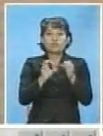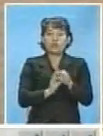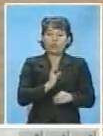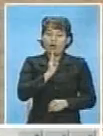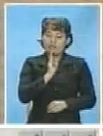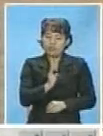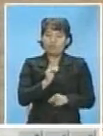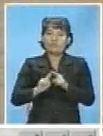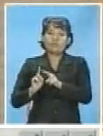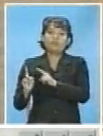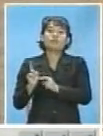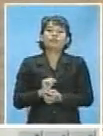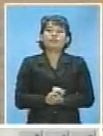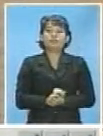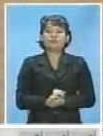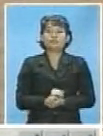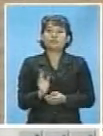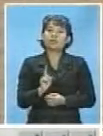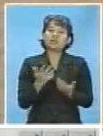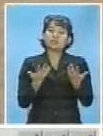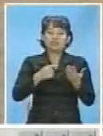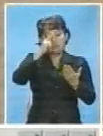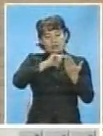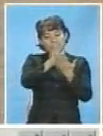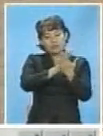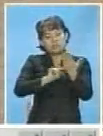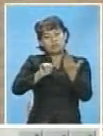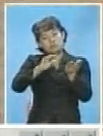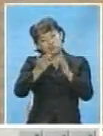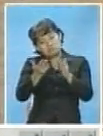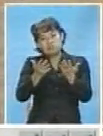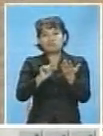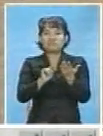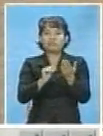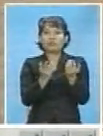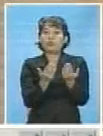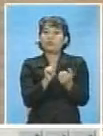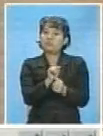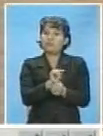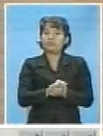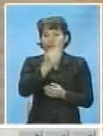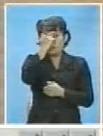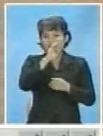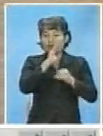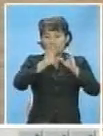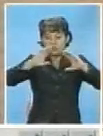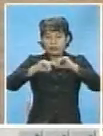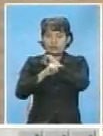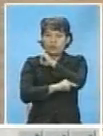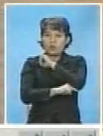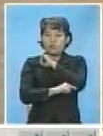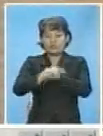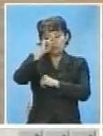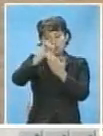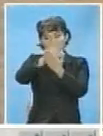ได้หาไม่แล้วความล่มสลายของประเทศก็รออยู่ข้างหน้าแน่นอนเพราะถ้ารัฐบาลทุจริตคอร์รัปชันประเทศชาติ